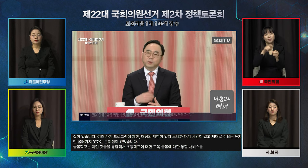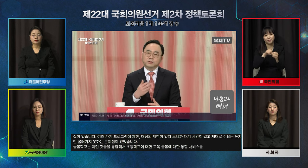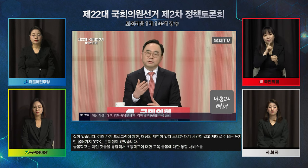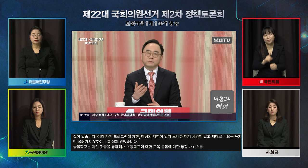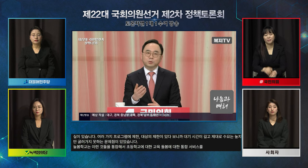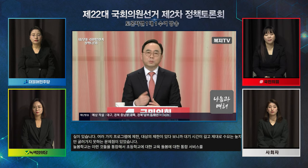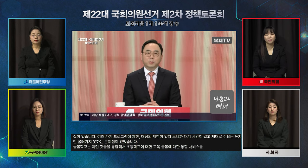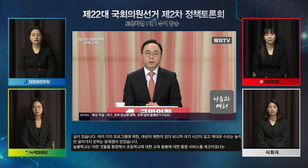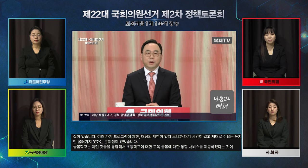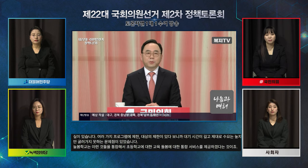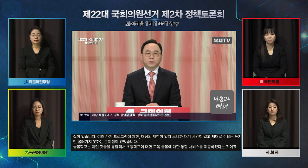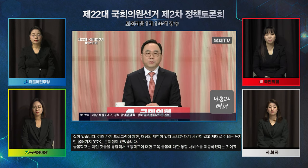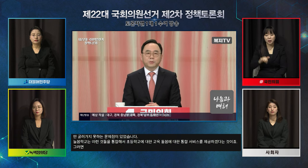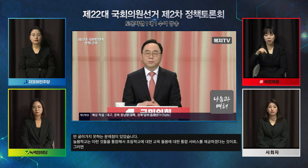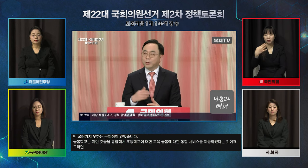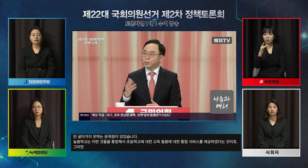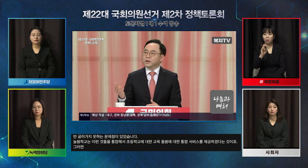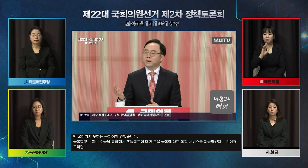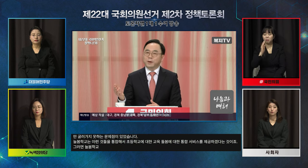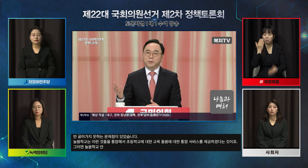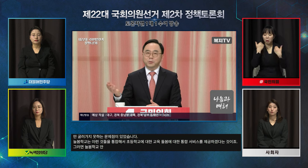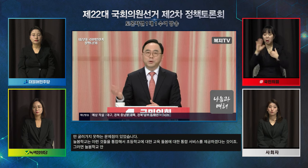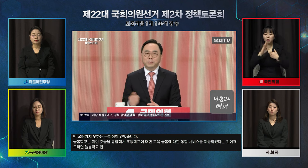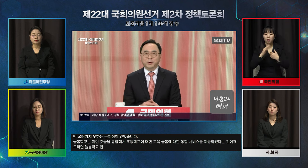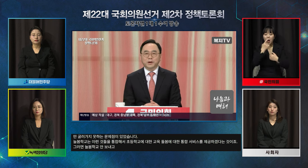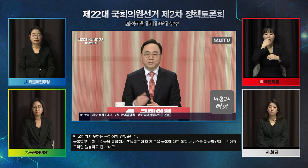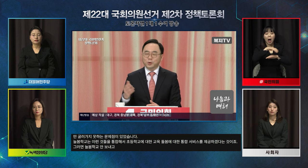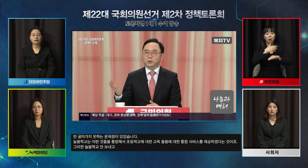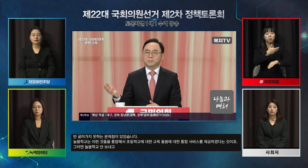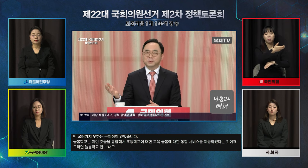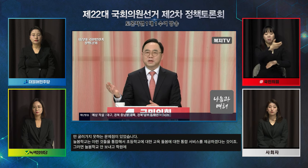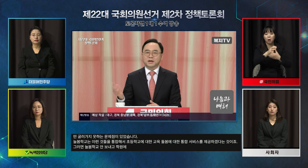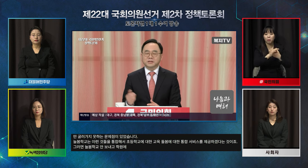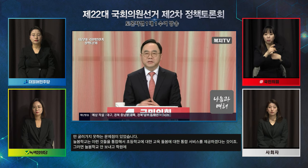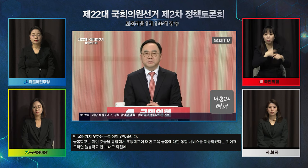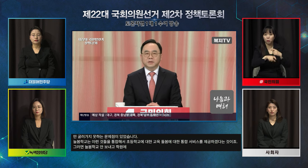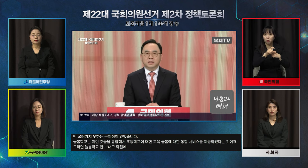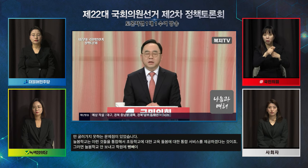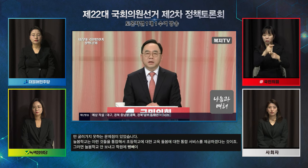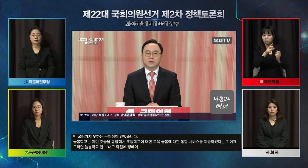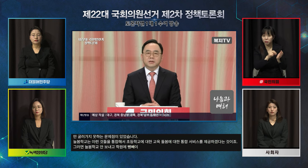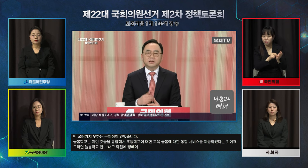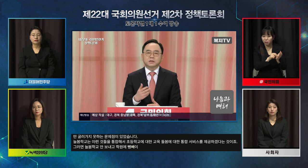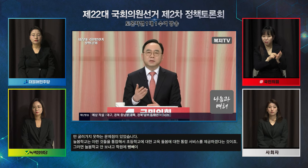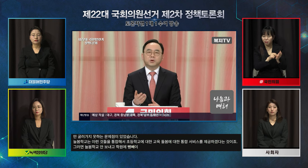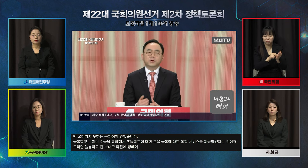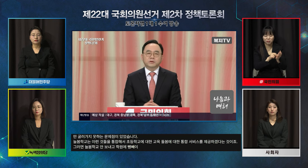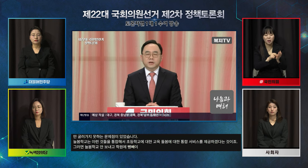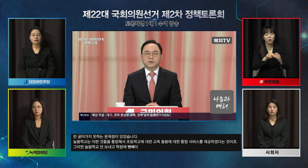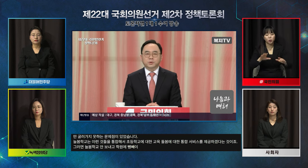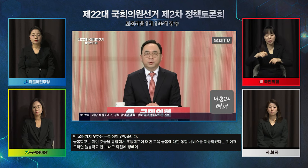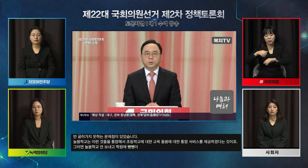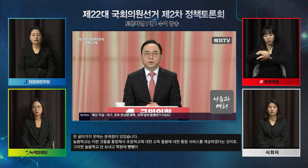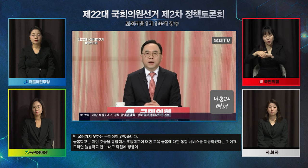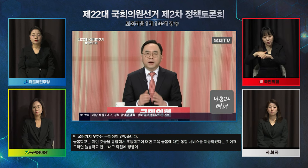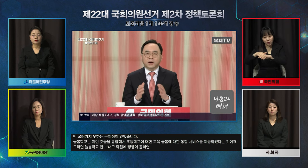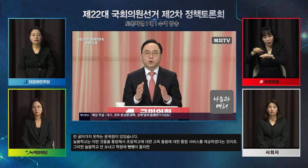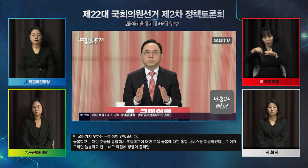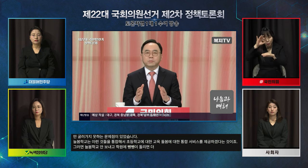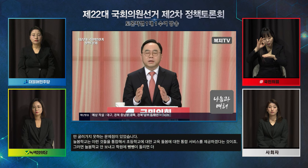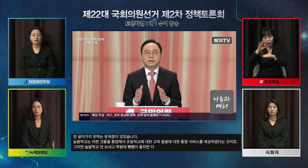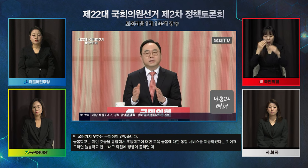그러면 늘범학교 안 보내고 학원에 뺑뺑이 돌리면 그 더 큰 문제가 아니겠습니까? 사실은 이번 정책에서도